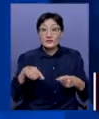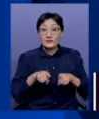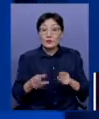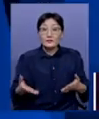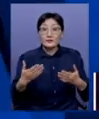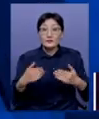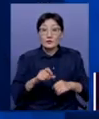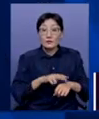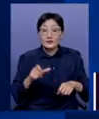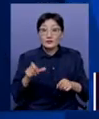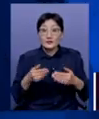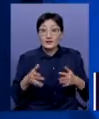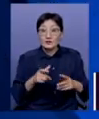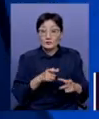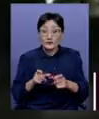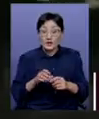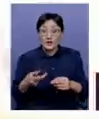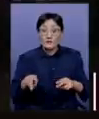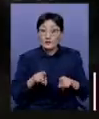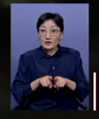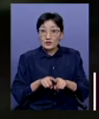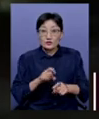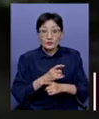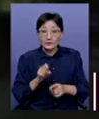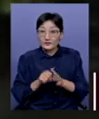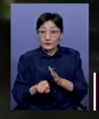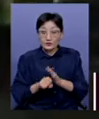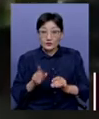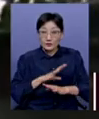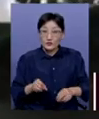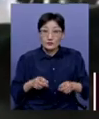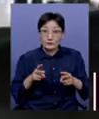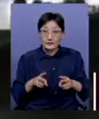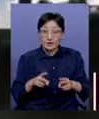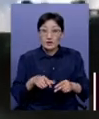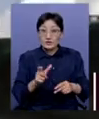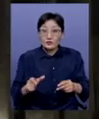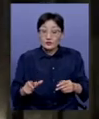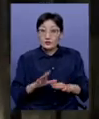призвал силовиков не открывать огонь и не проливать кровь, чтобы не подвергать опасности жизни людей.